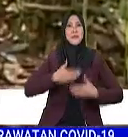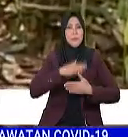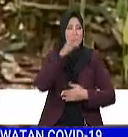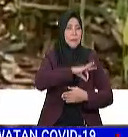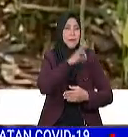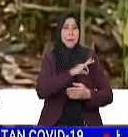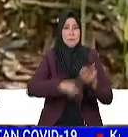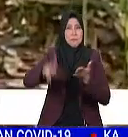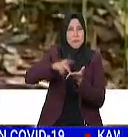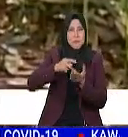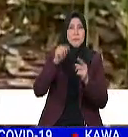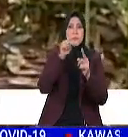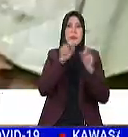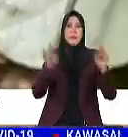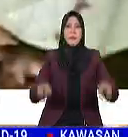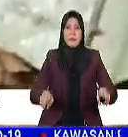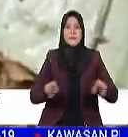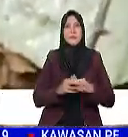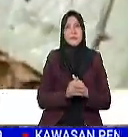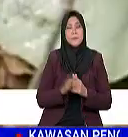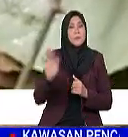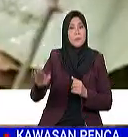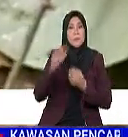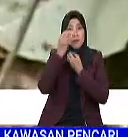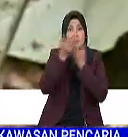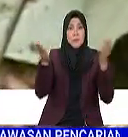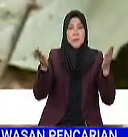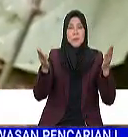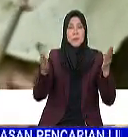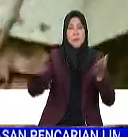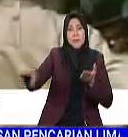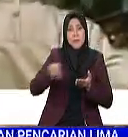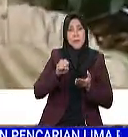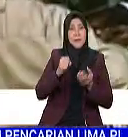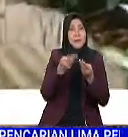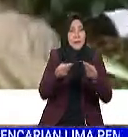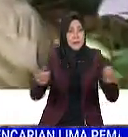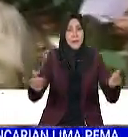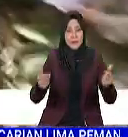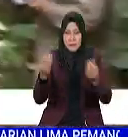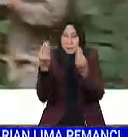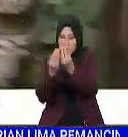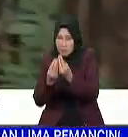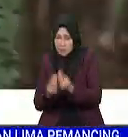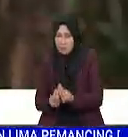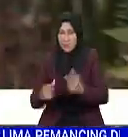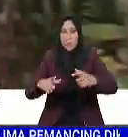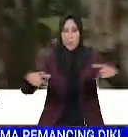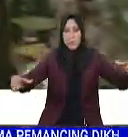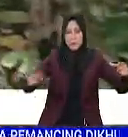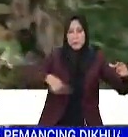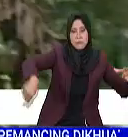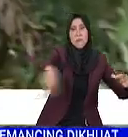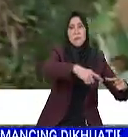faedah secara langsung kepada rakyat ujarnya lagi kadar pampasan bagi pengambilan tanah lazimnya dinilaiberdasarkan keluasan